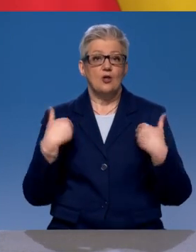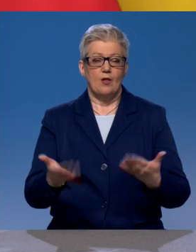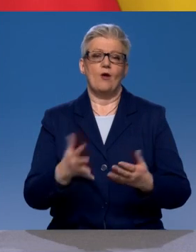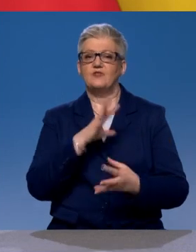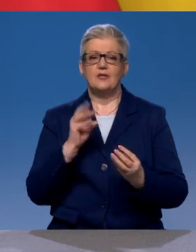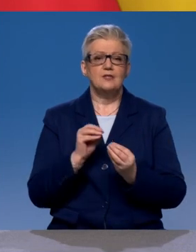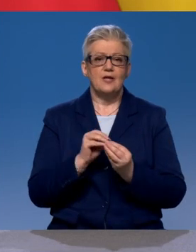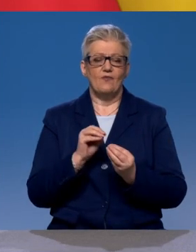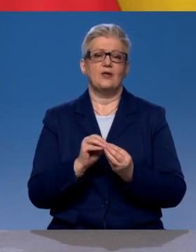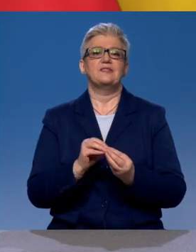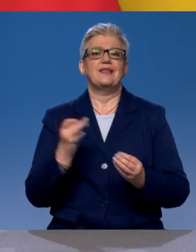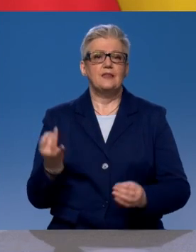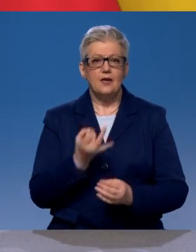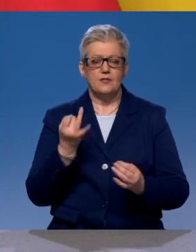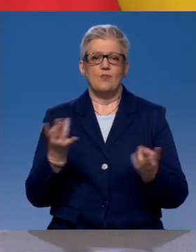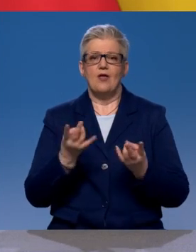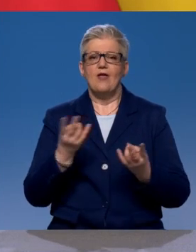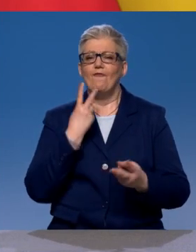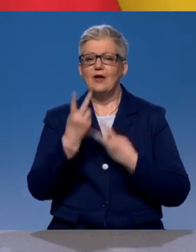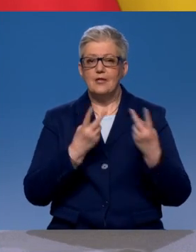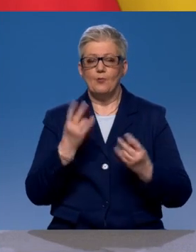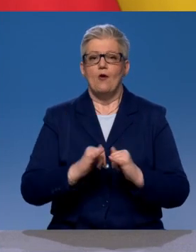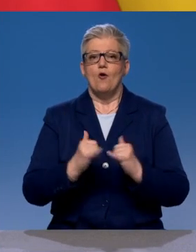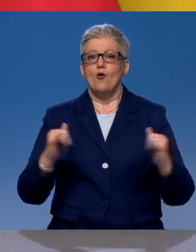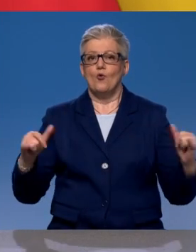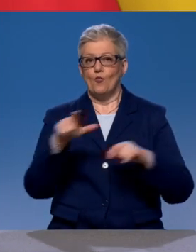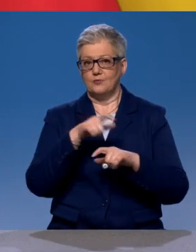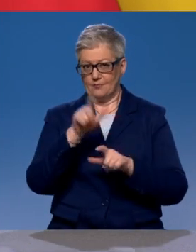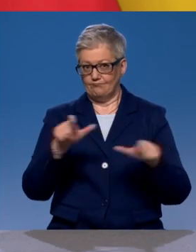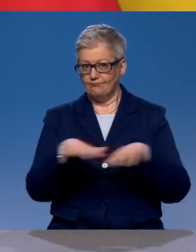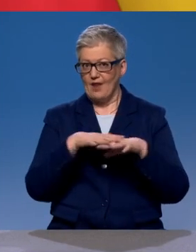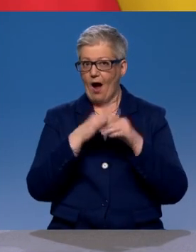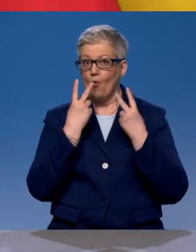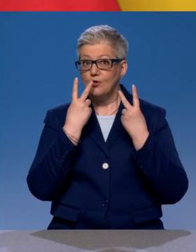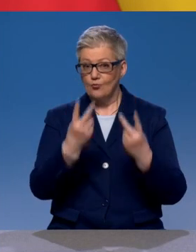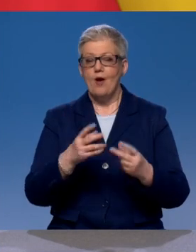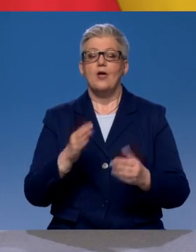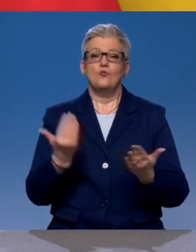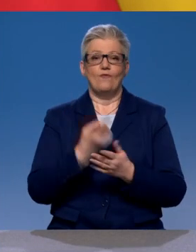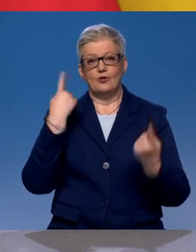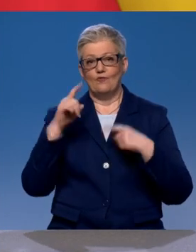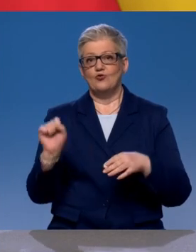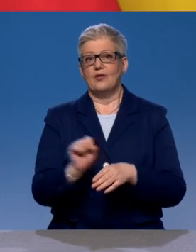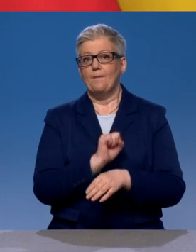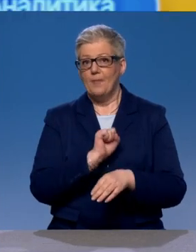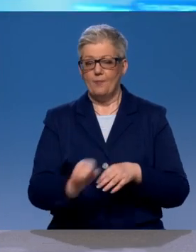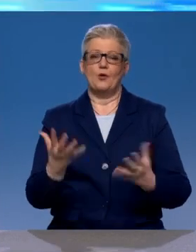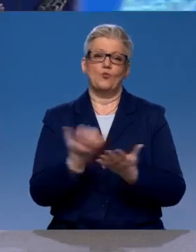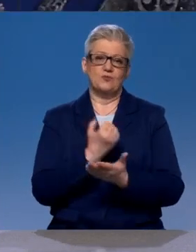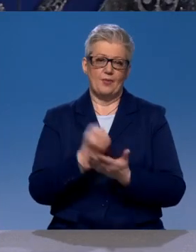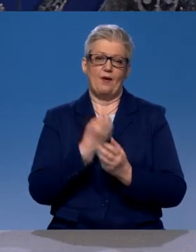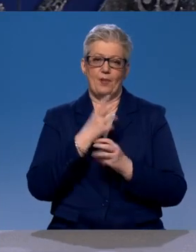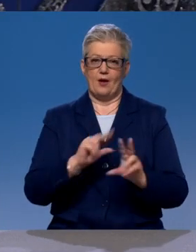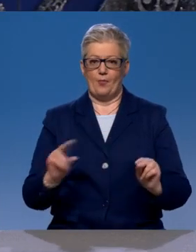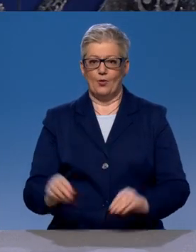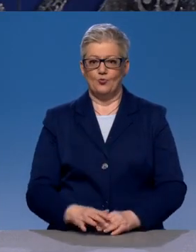и востребованными, роста аудитории, а коллективу желаю новых творческих побед, успехов, вдохновения и благополучия.